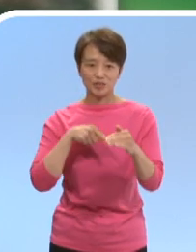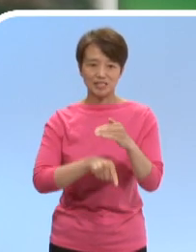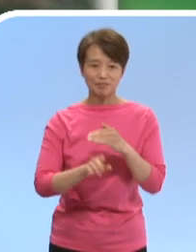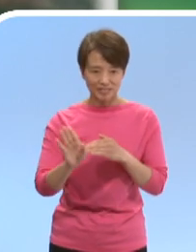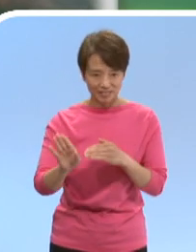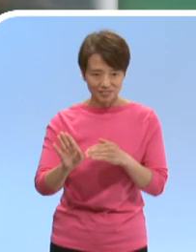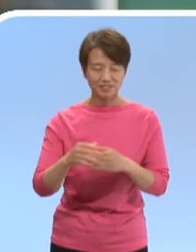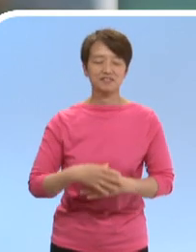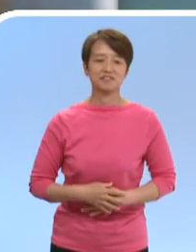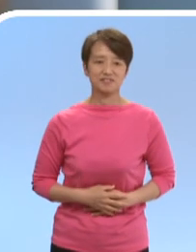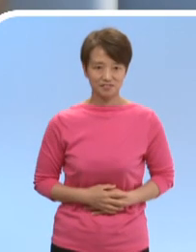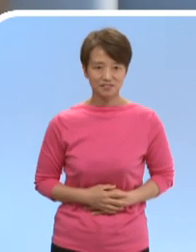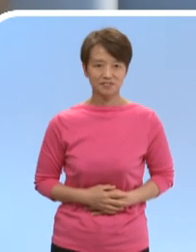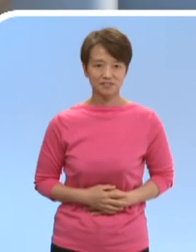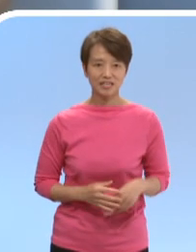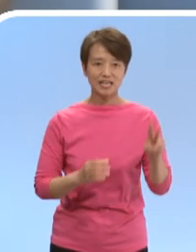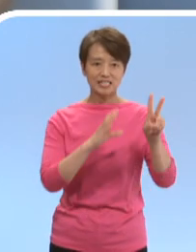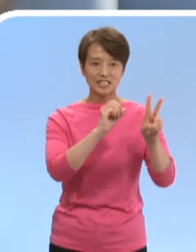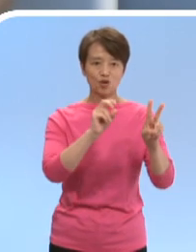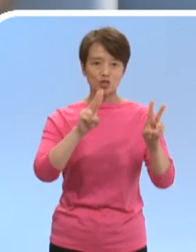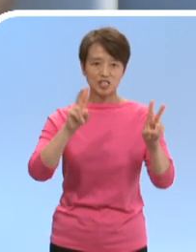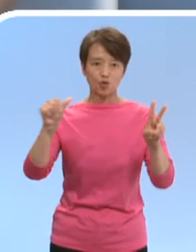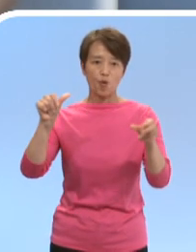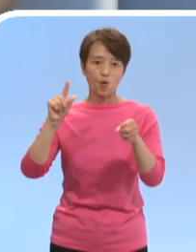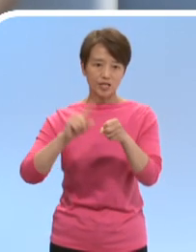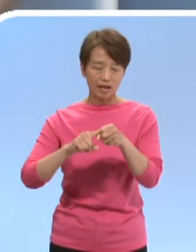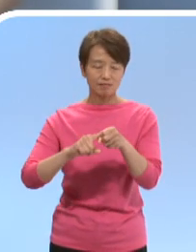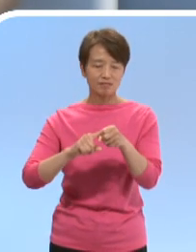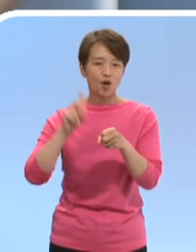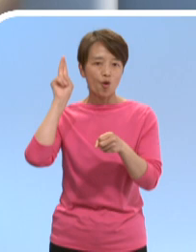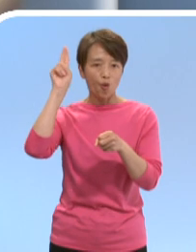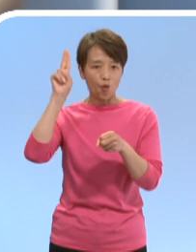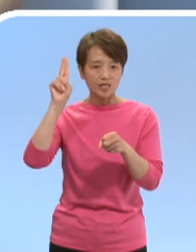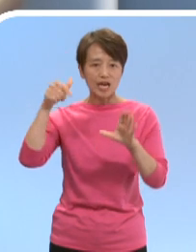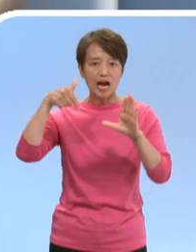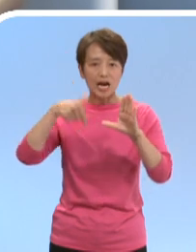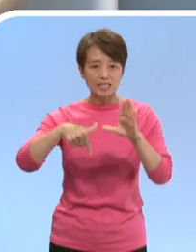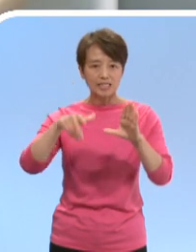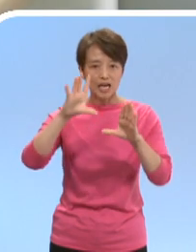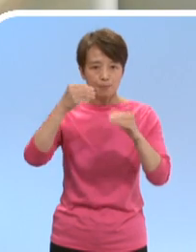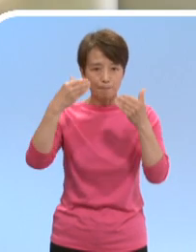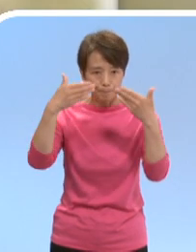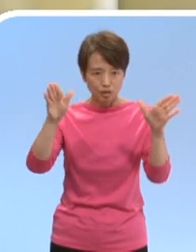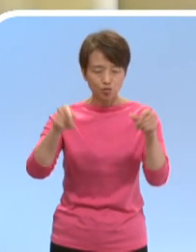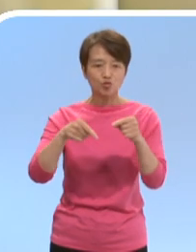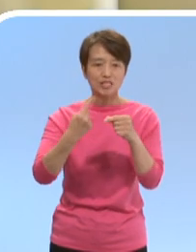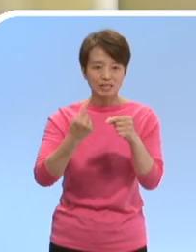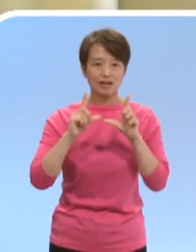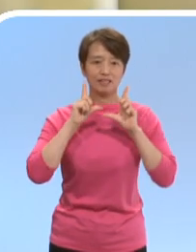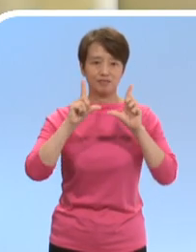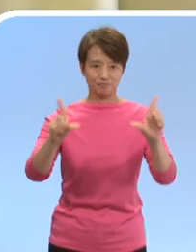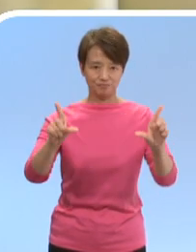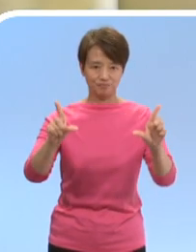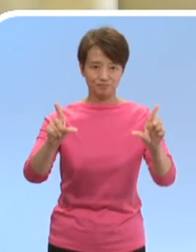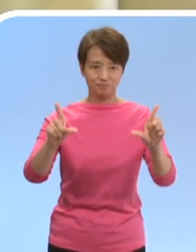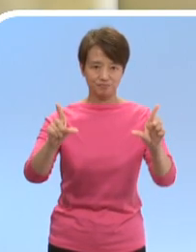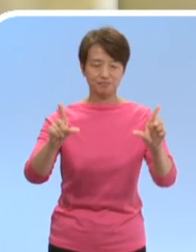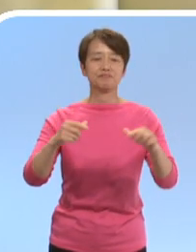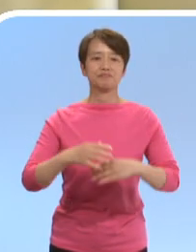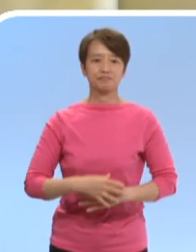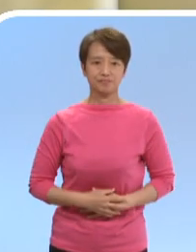験してもらう取り組みです。2025年開催の大阪・関西万博を機に国内外に発信しています